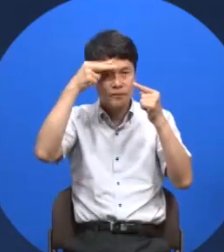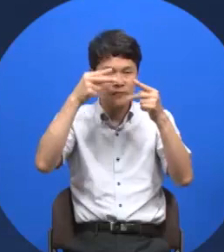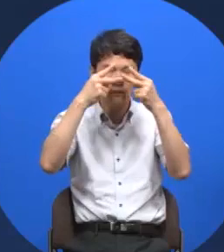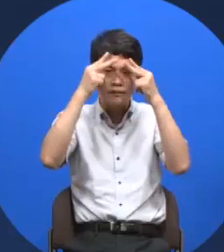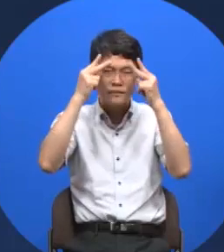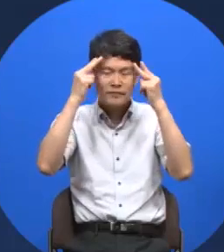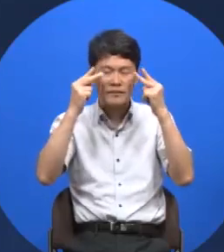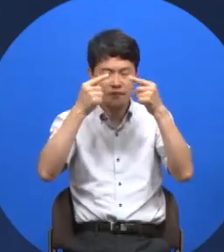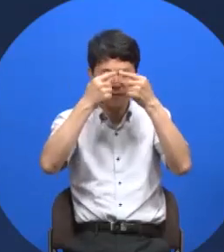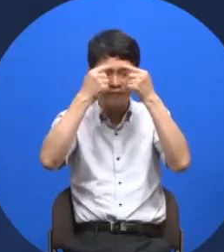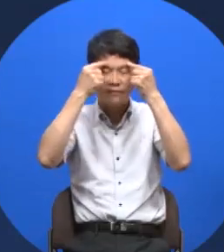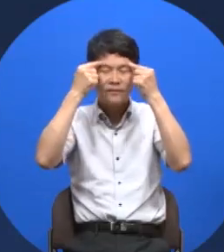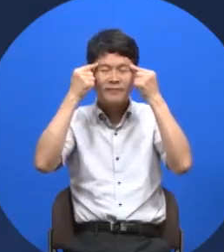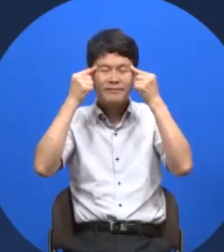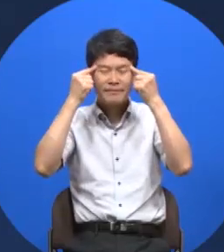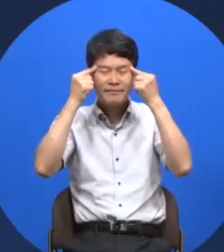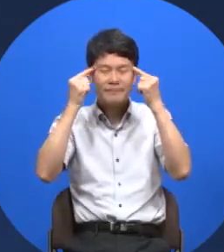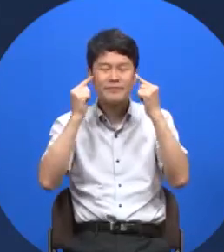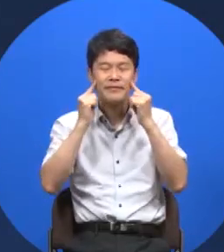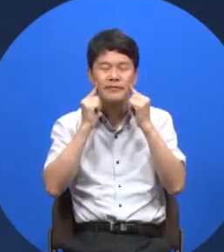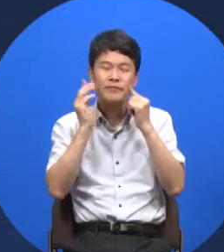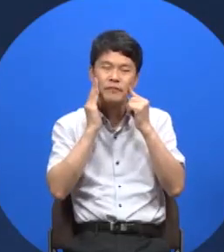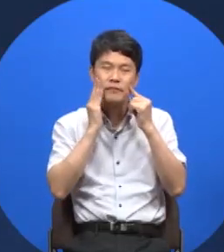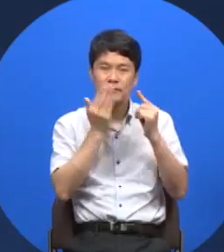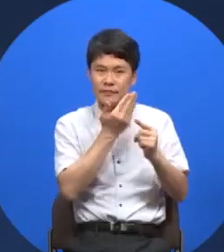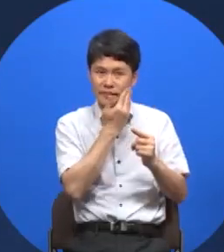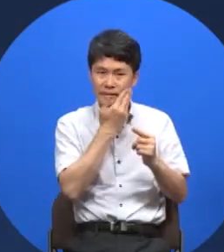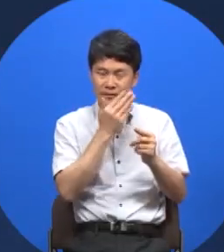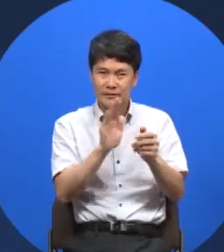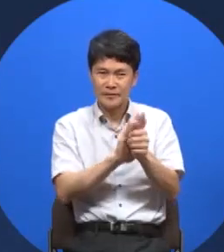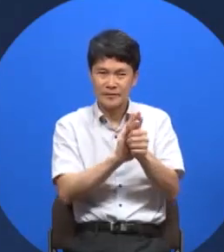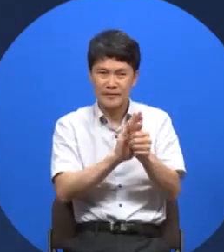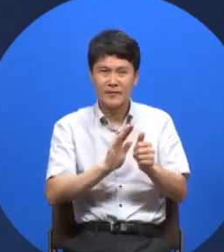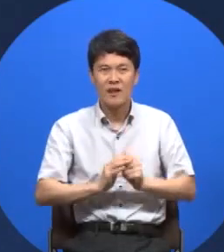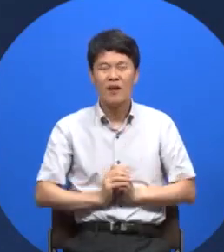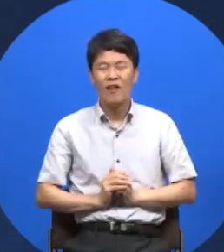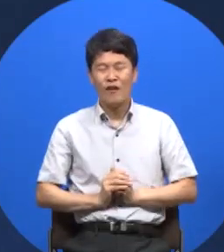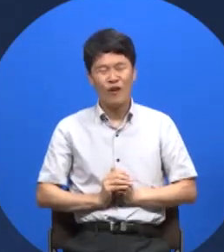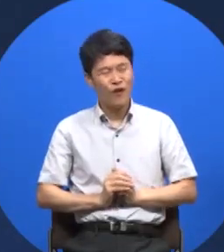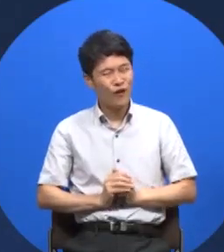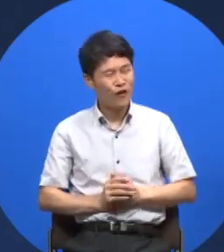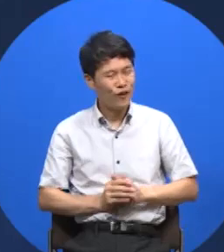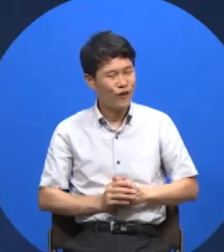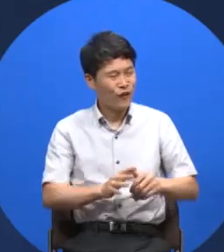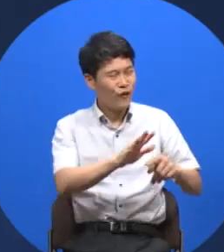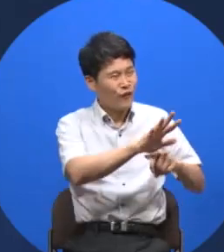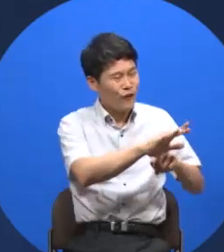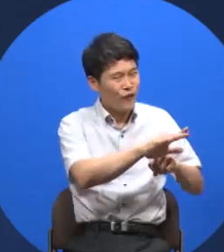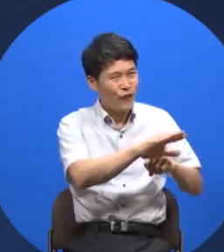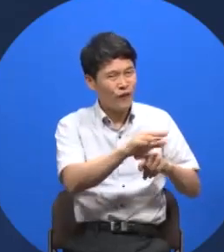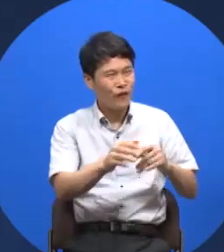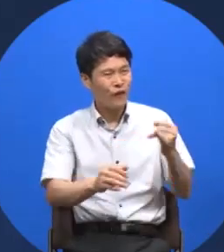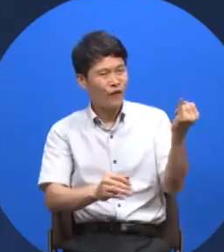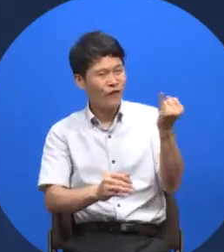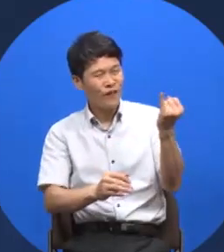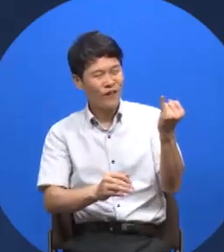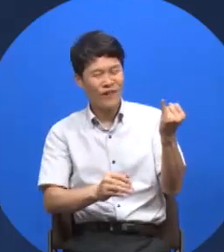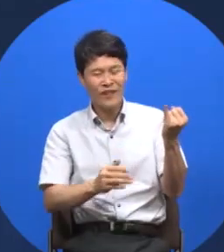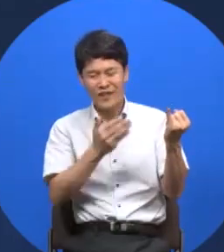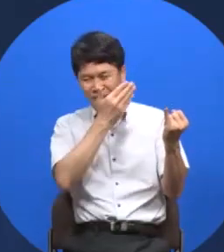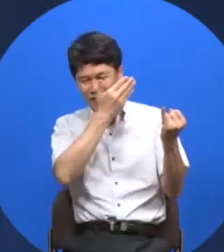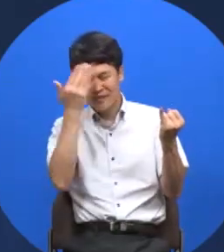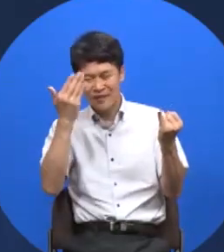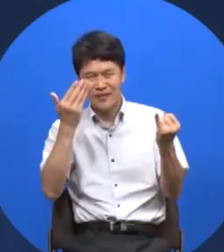아치형으로 그려드리고 볼 터치를 해드리고, 그러자 시골 어르신네들이 젊은 날